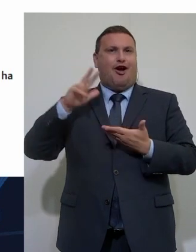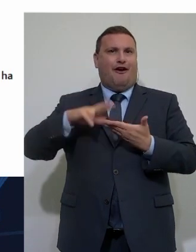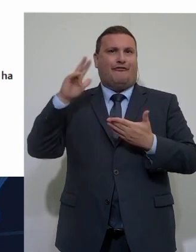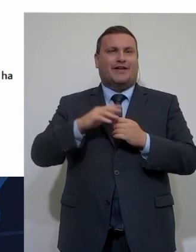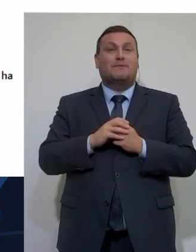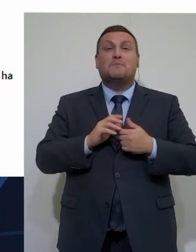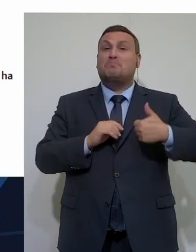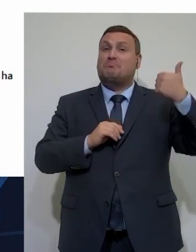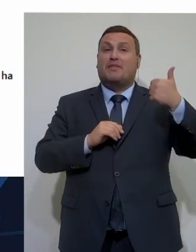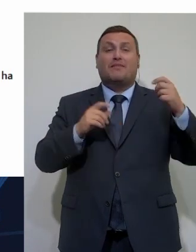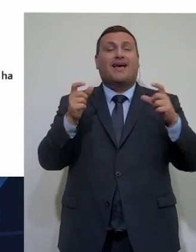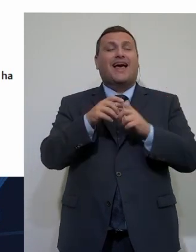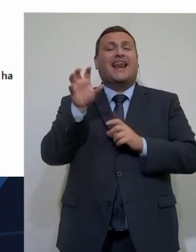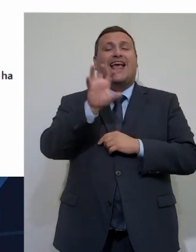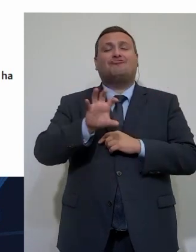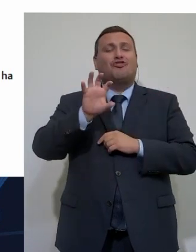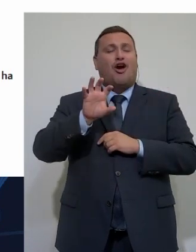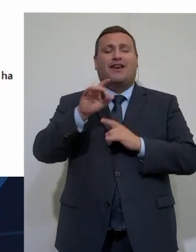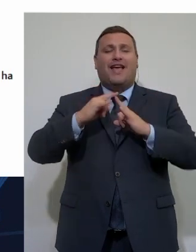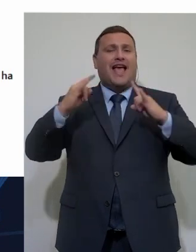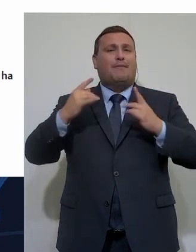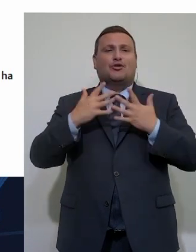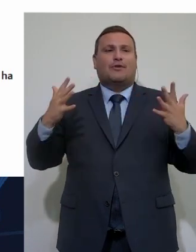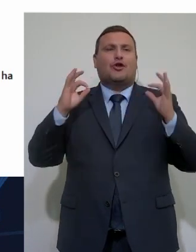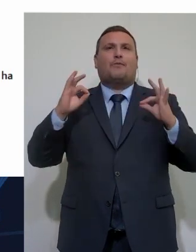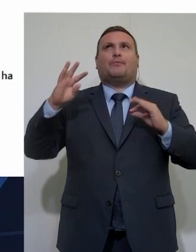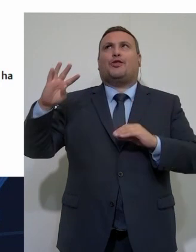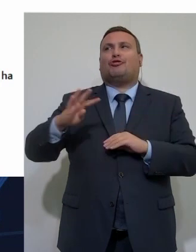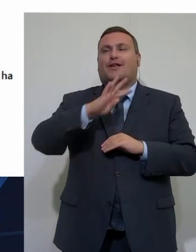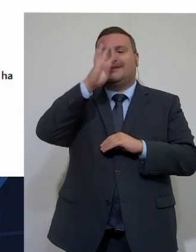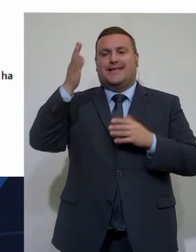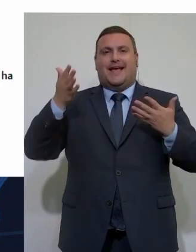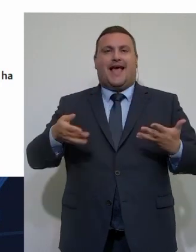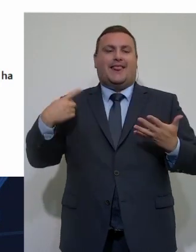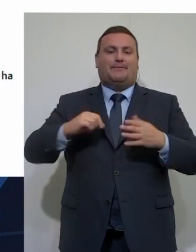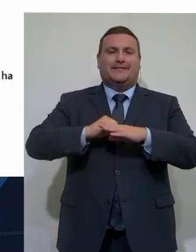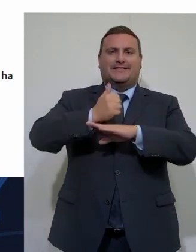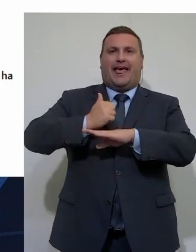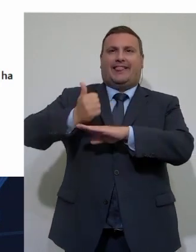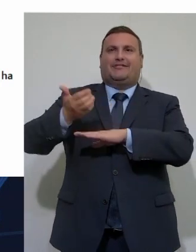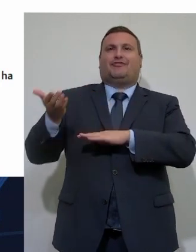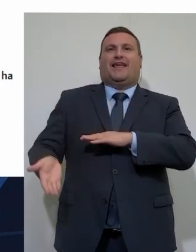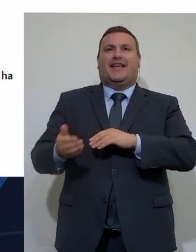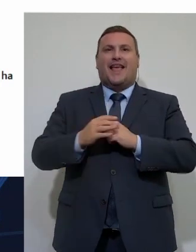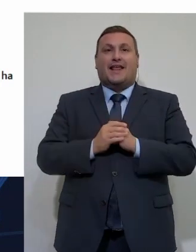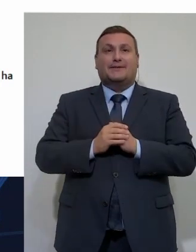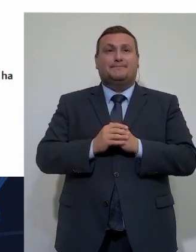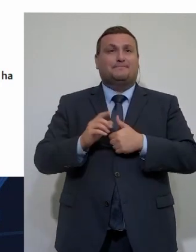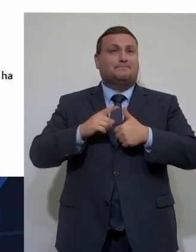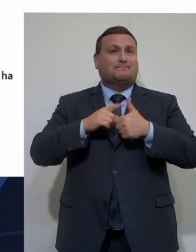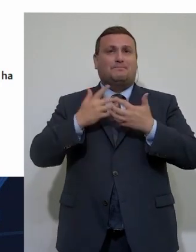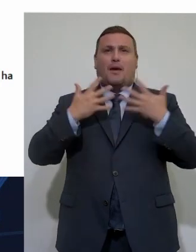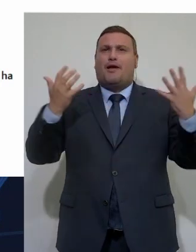col maggior numero di campeggi è la Toscana, il territorio che ci ospita per questi stati generali. La regione che ha il maggior numero